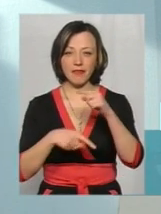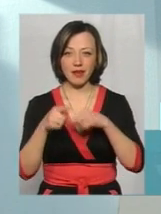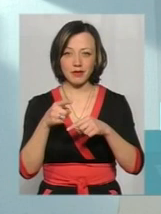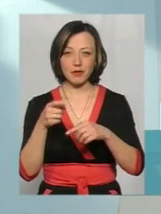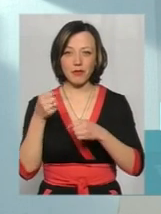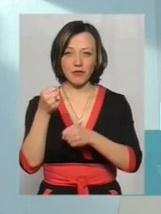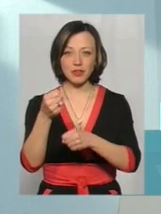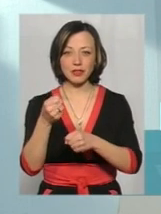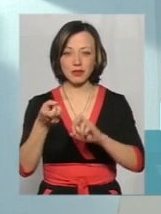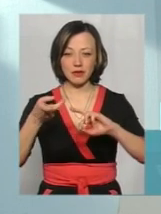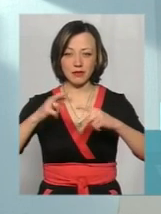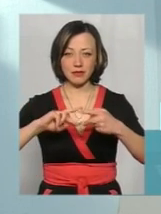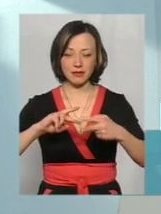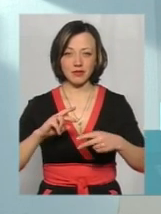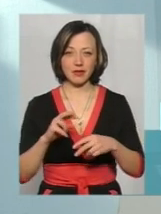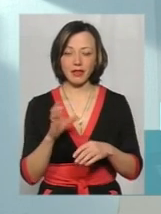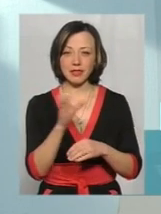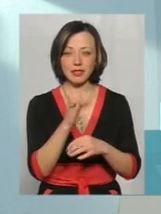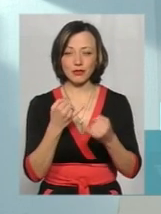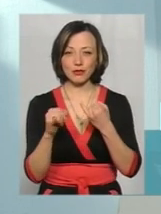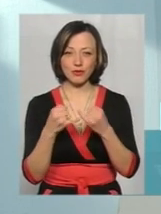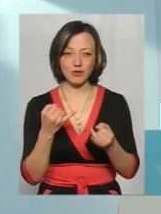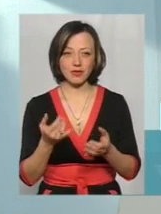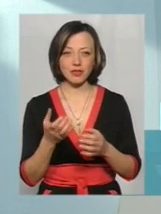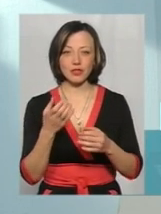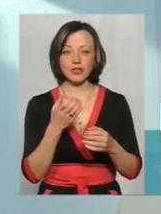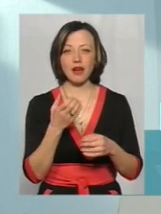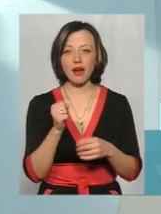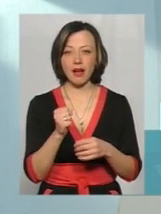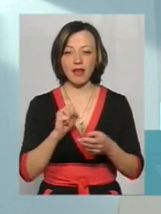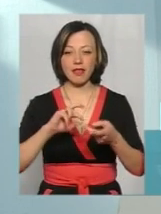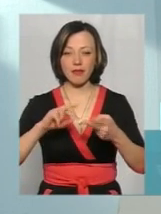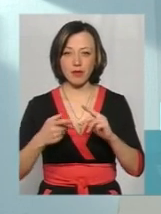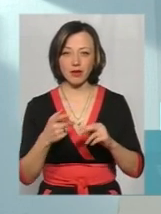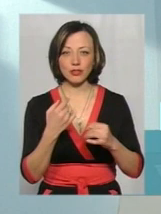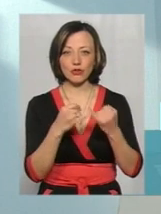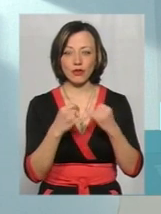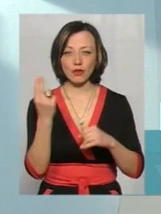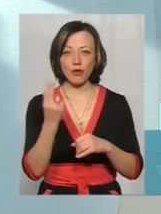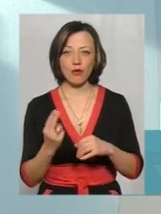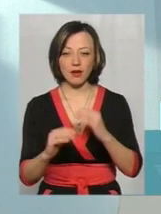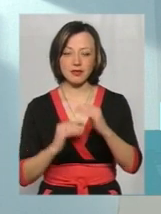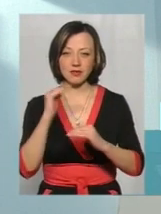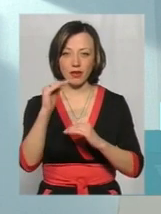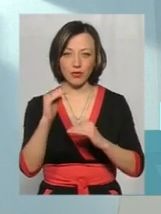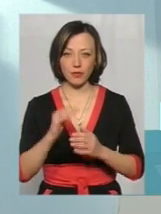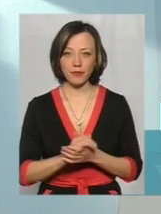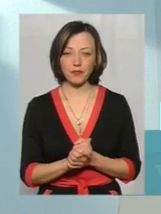як говорять, догори дригом. Він був не синьо-жовтим. А навпаки, жовтий колір був зверху.